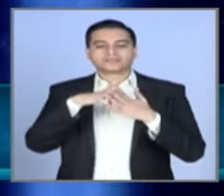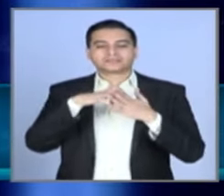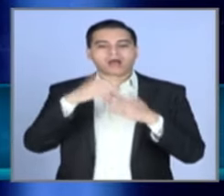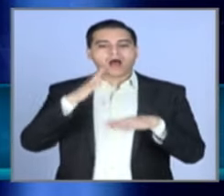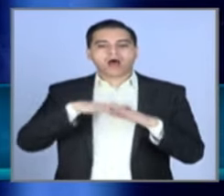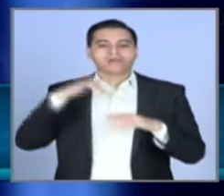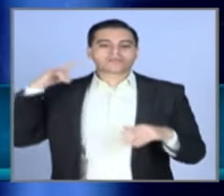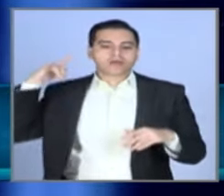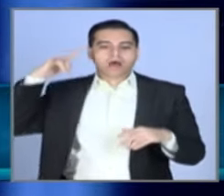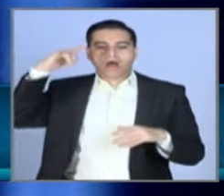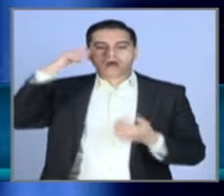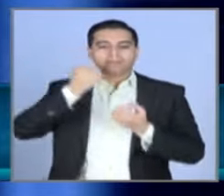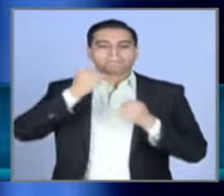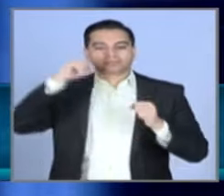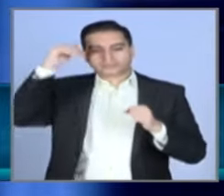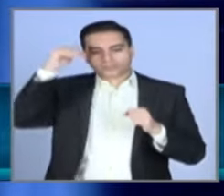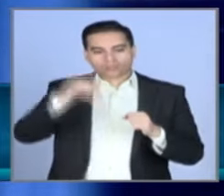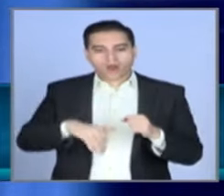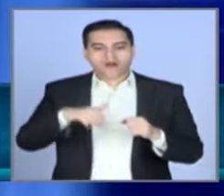1981، فما هي؟